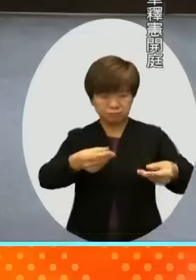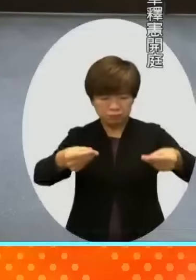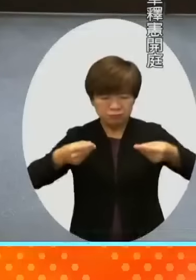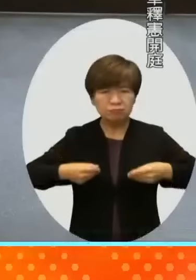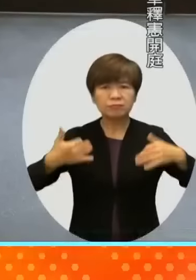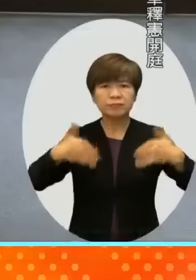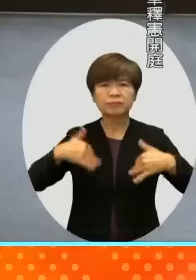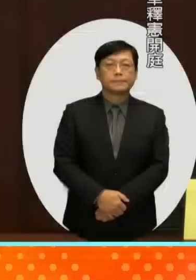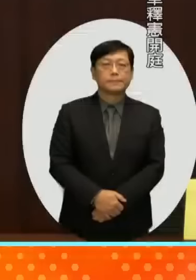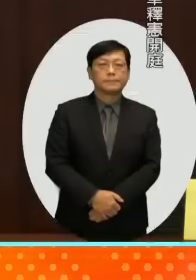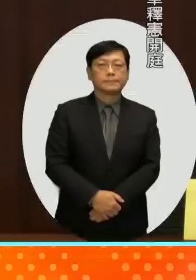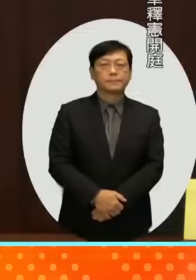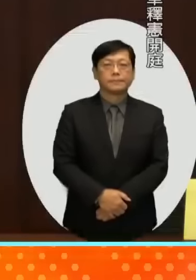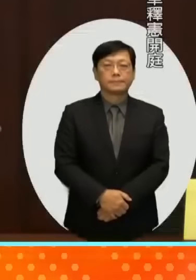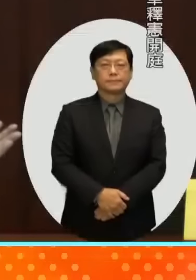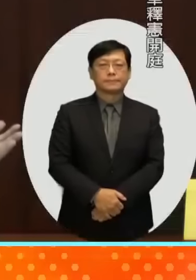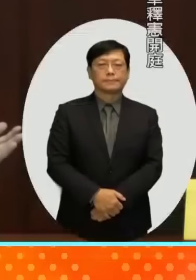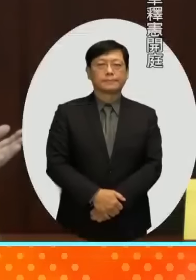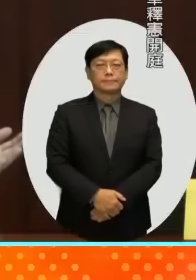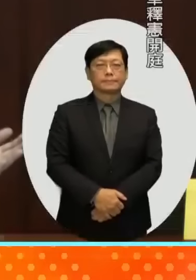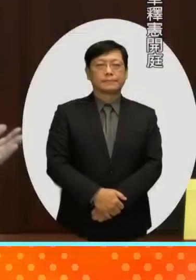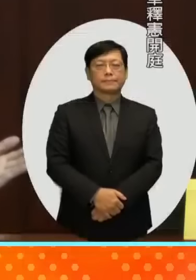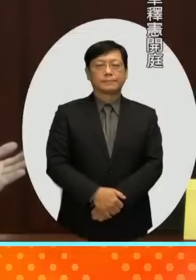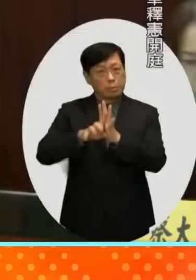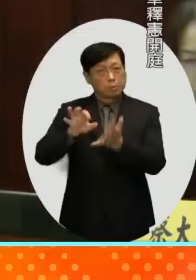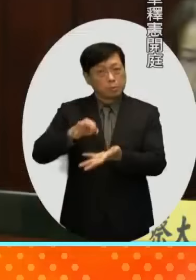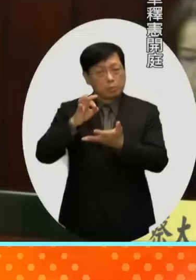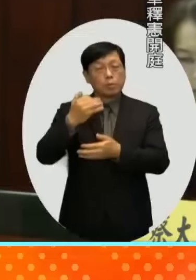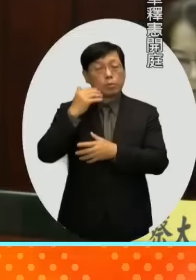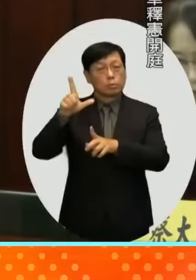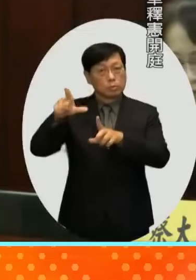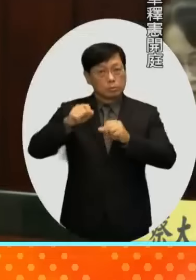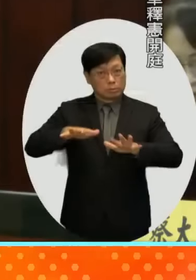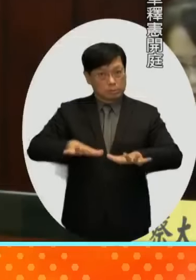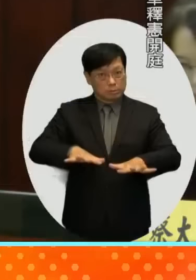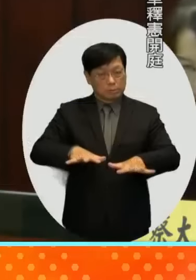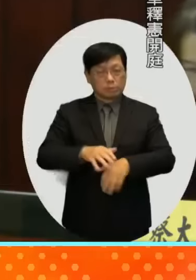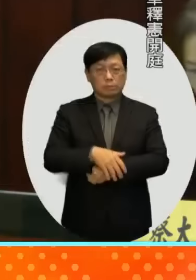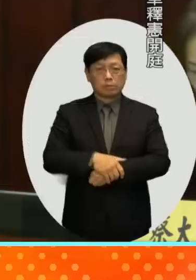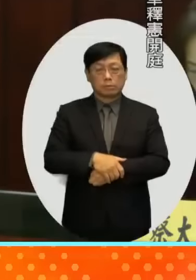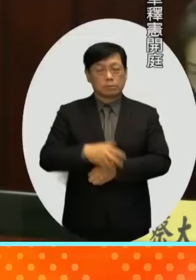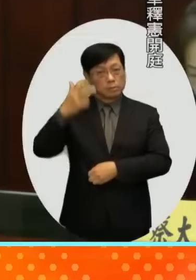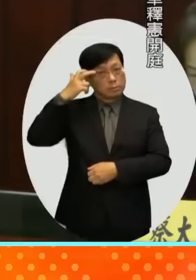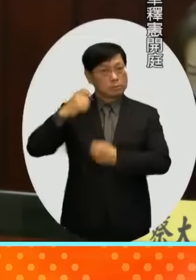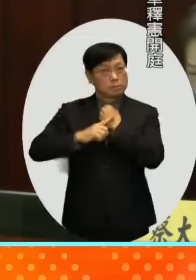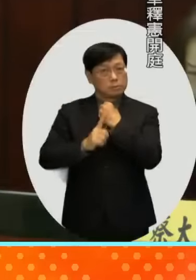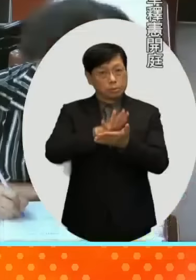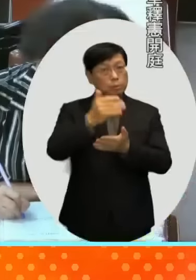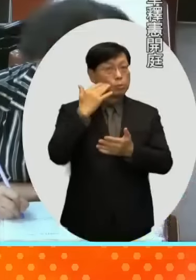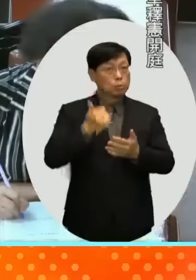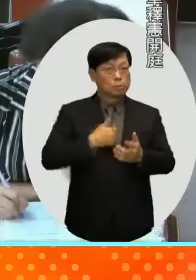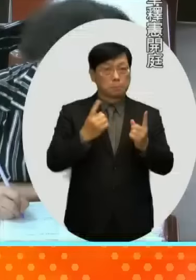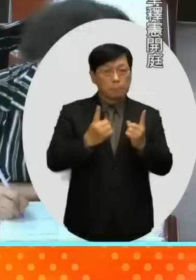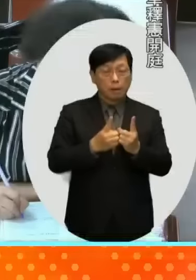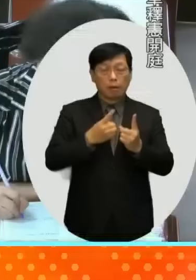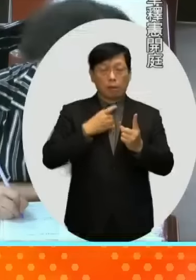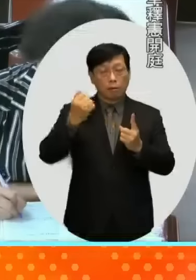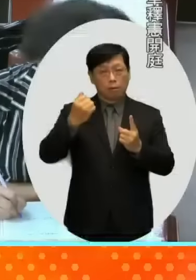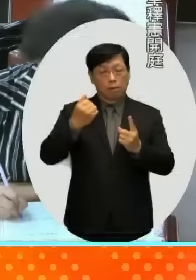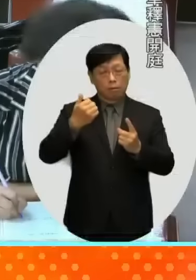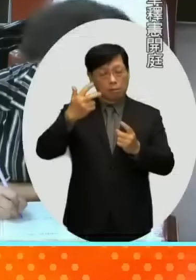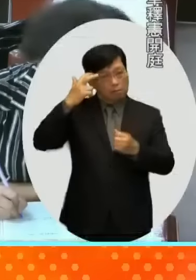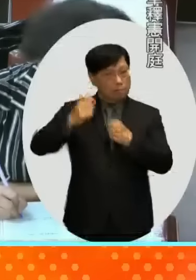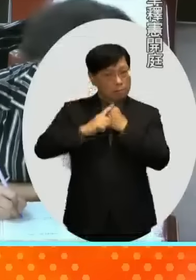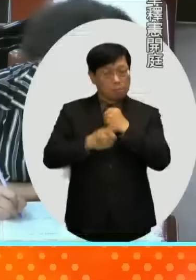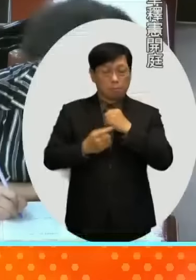次做的解释是严重的伤害台湾。你要下定决心做这件事情，而不是说啊，大法官会议做的解释，就以前的